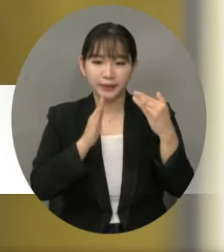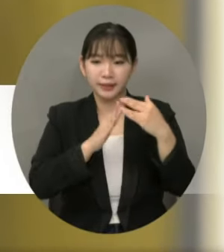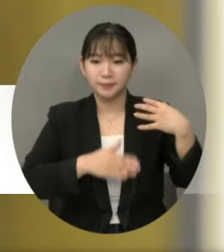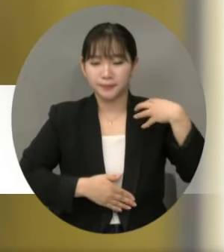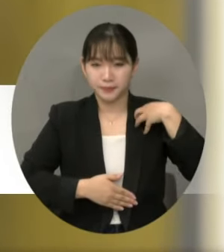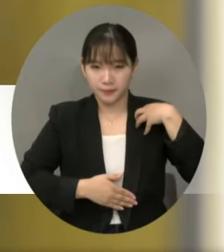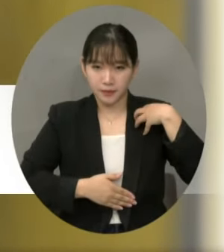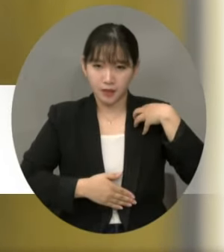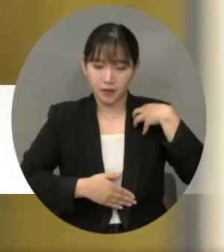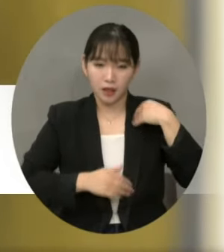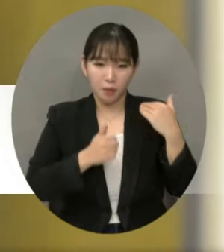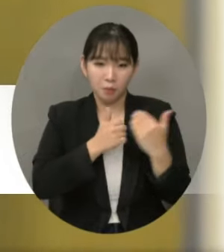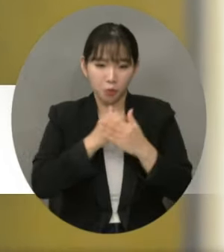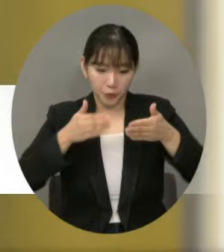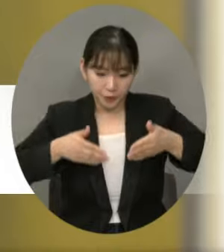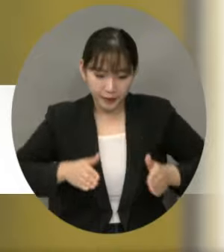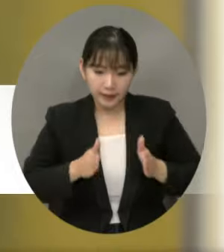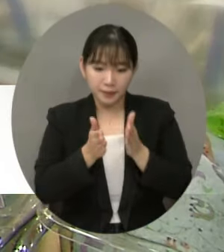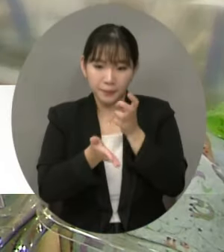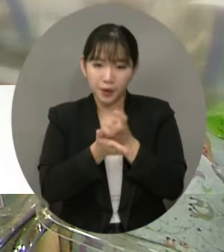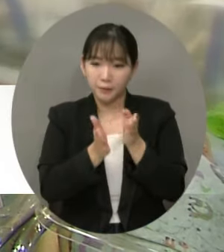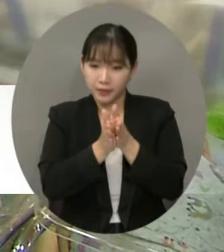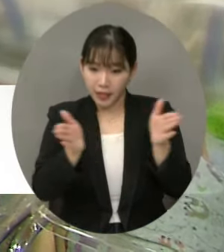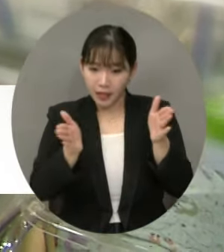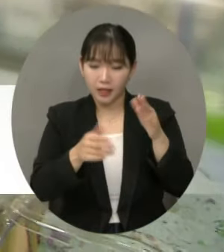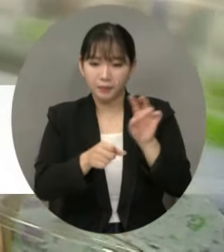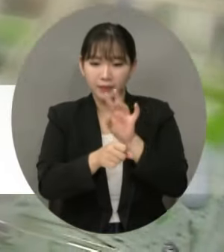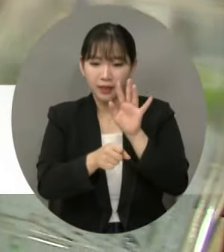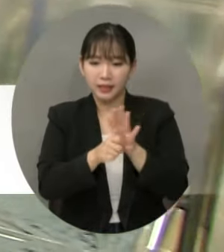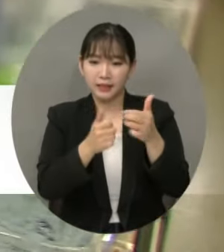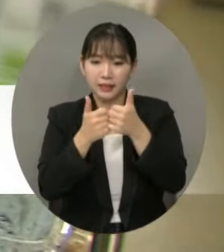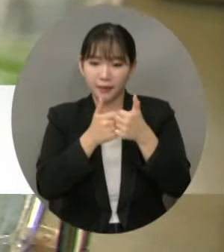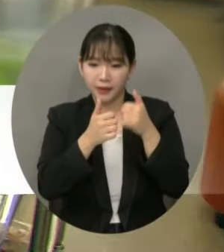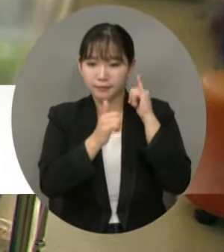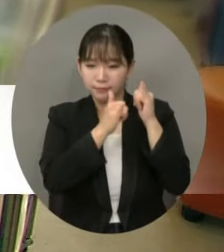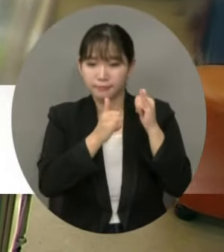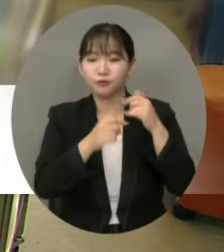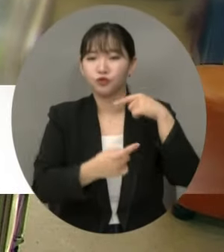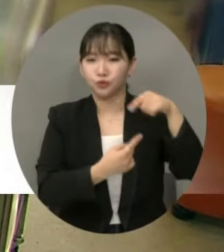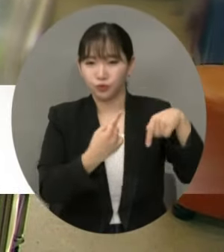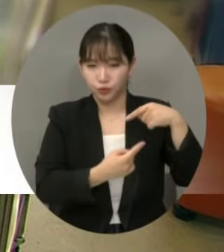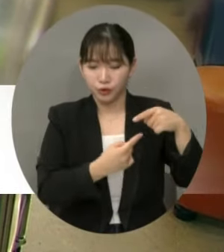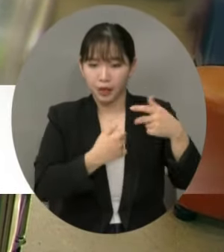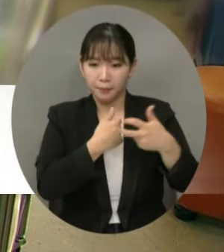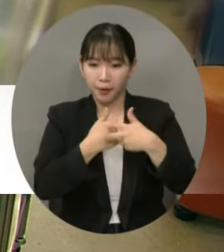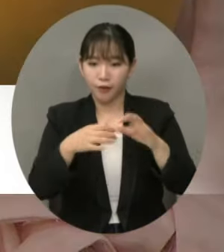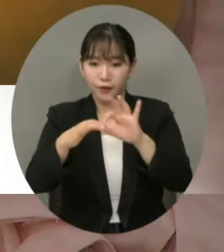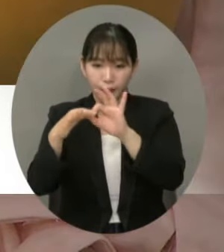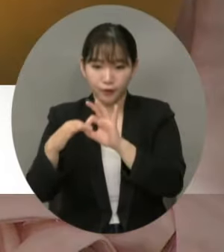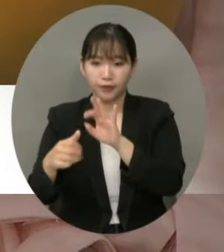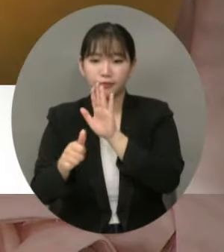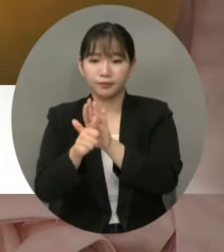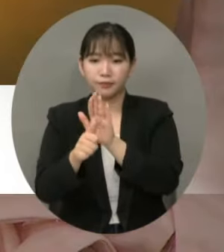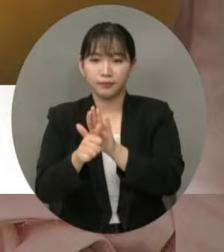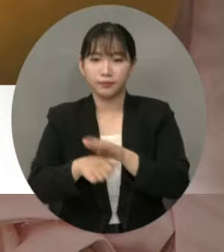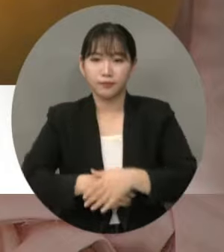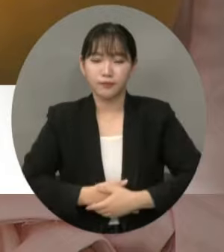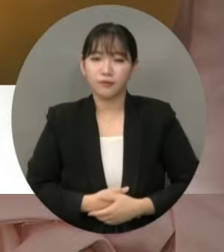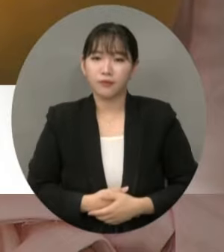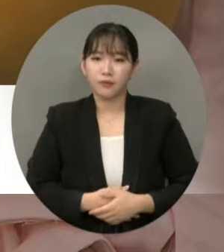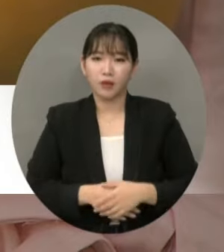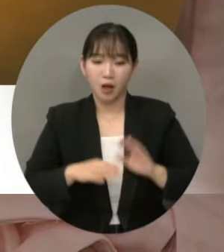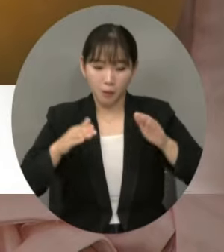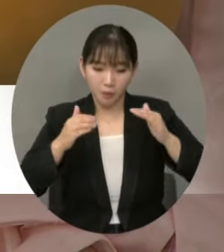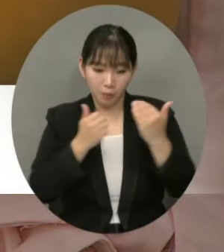담당하며 보호 출산제가 시행되면 24시간 상담 전화를 운영하고 의료기관 연계 등을 지원합니다.